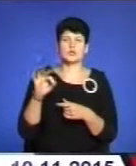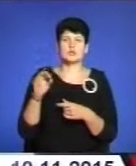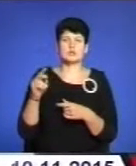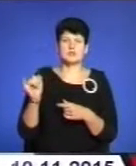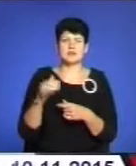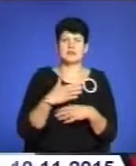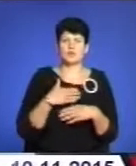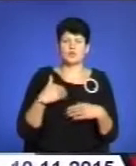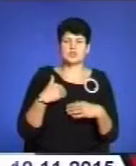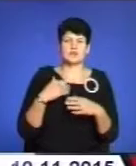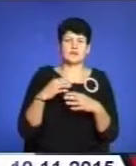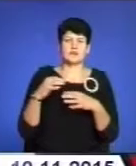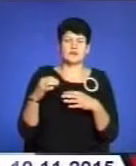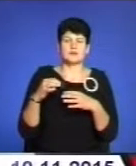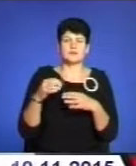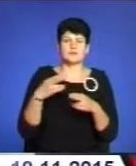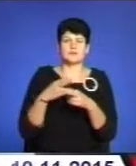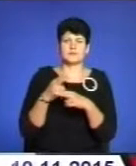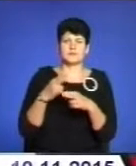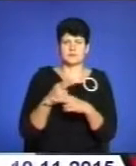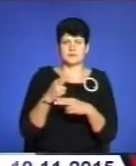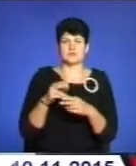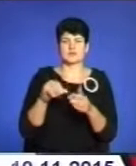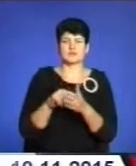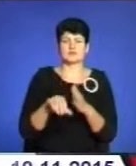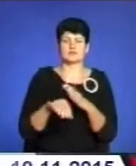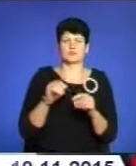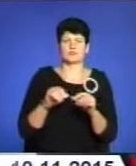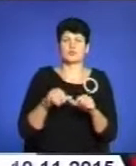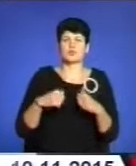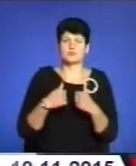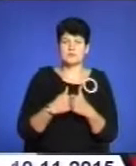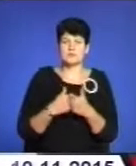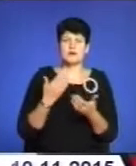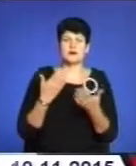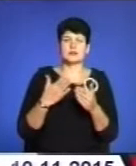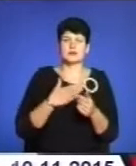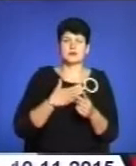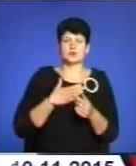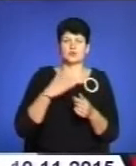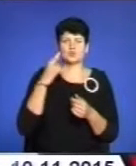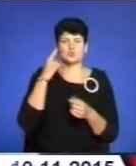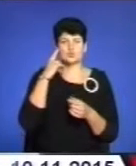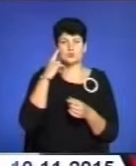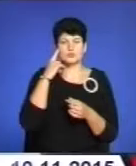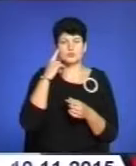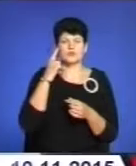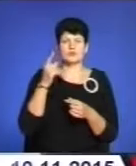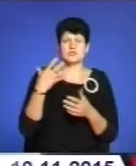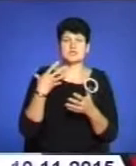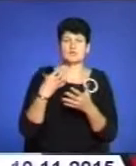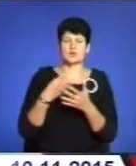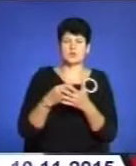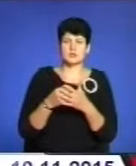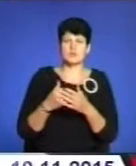відривати членів відповідної виборчої комісії від здійснення їхніх повноважень. Однак, на нашу думку, вони свої